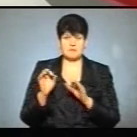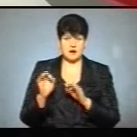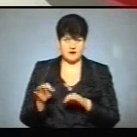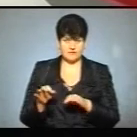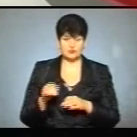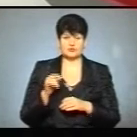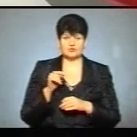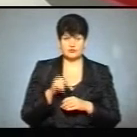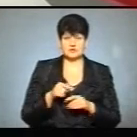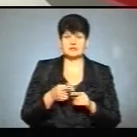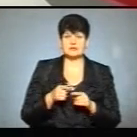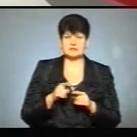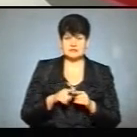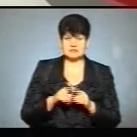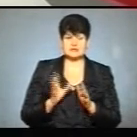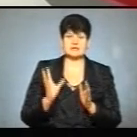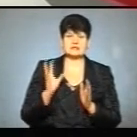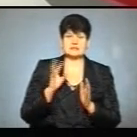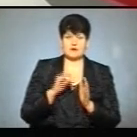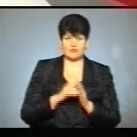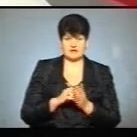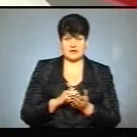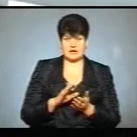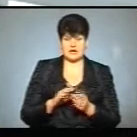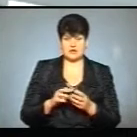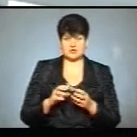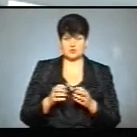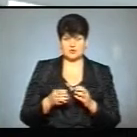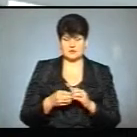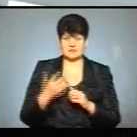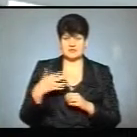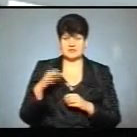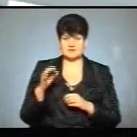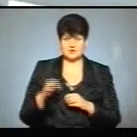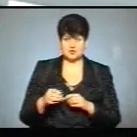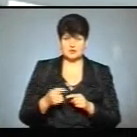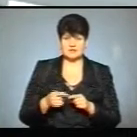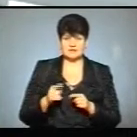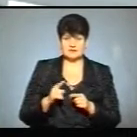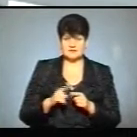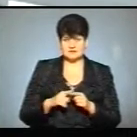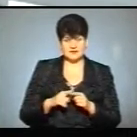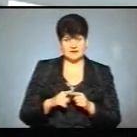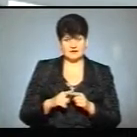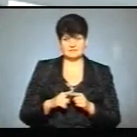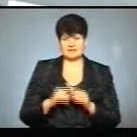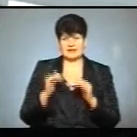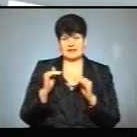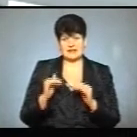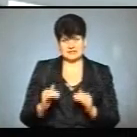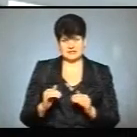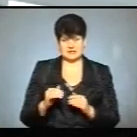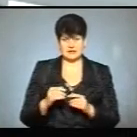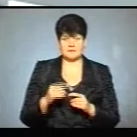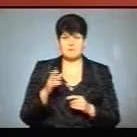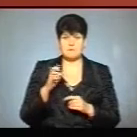тоді це зараховувалося як результат. Ну, 50% – це пороговий бал досить низький. Вже